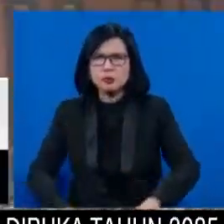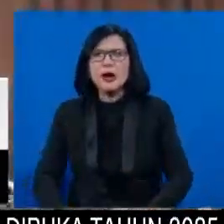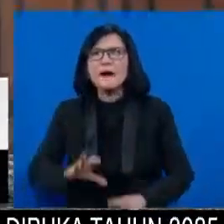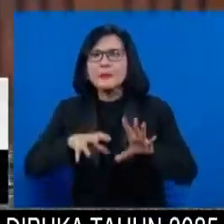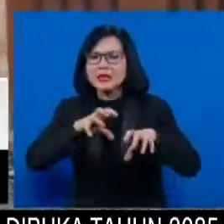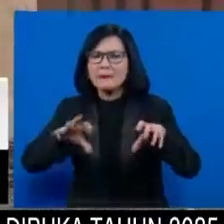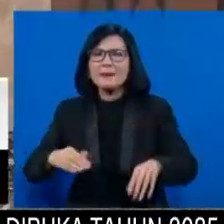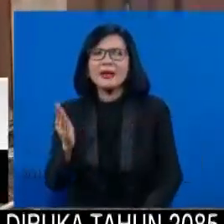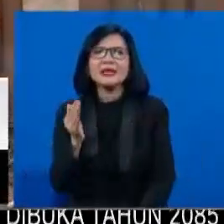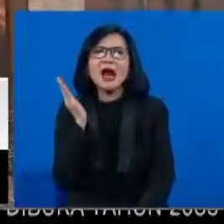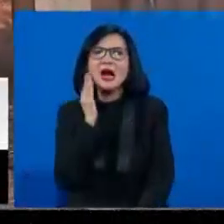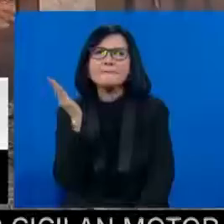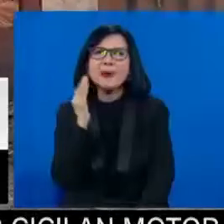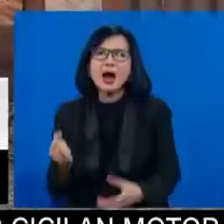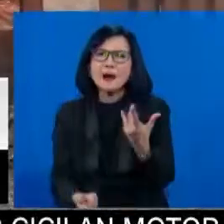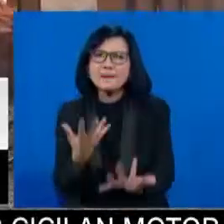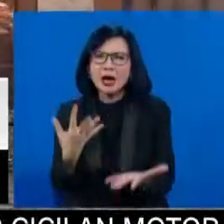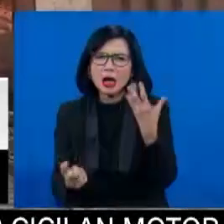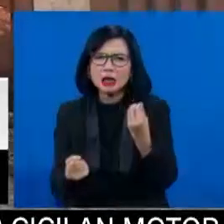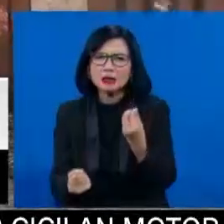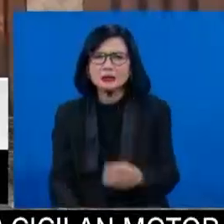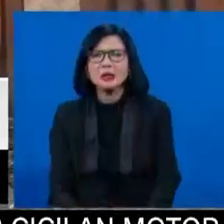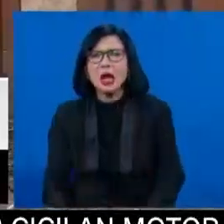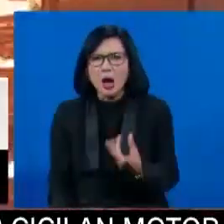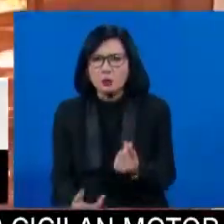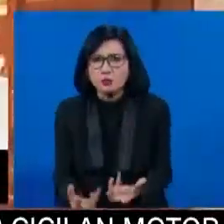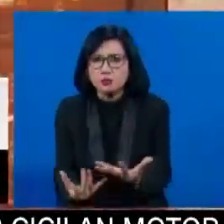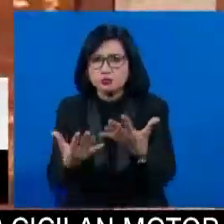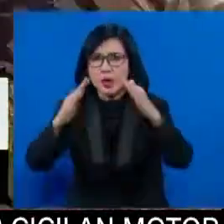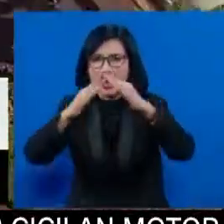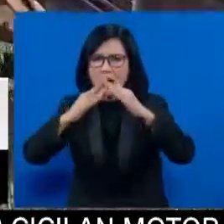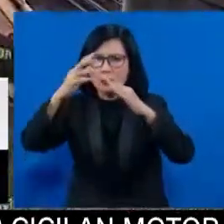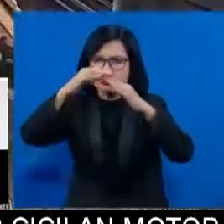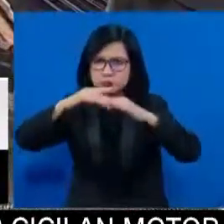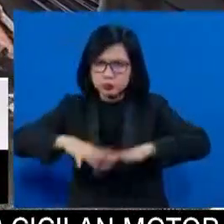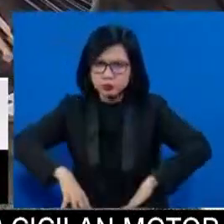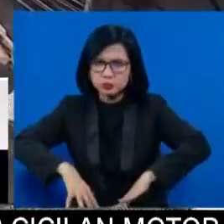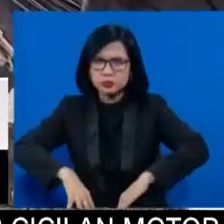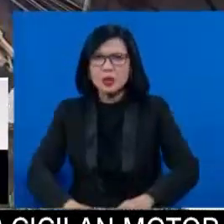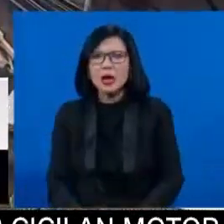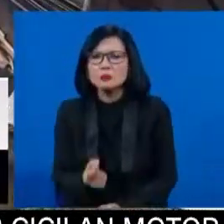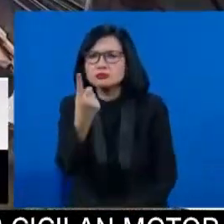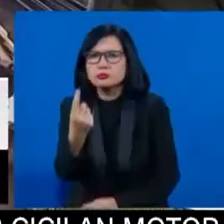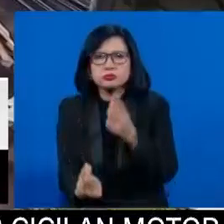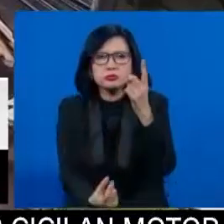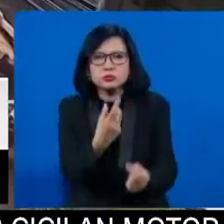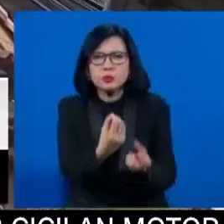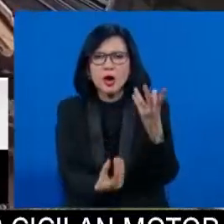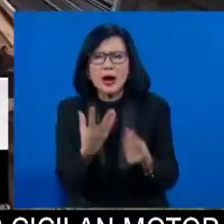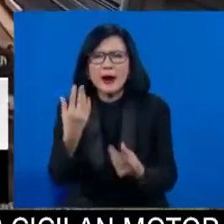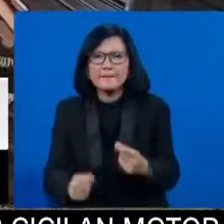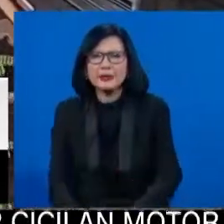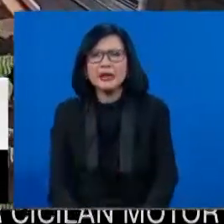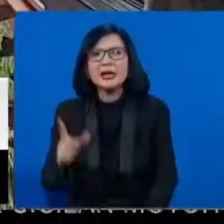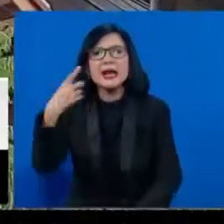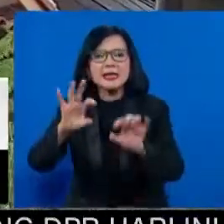yang mudah terbakar. Api yang terus membesar juga merobohkan atap bangunan. Percikan api juga terlihat dari kabel